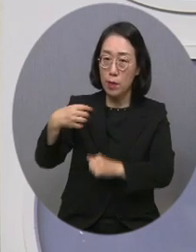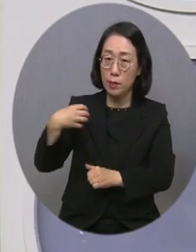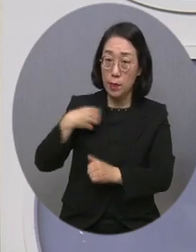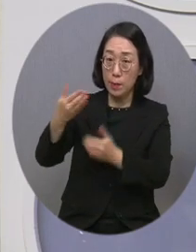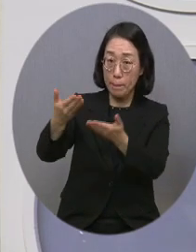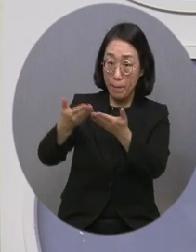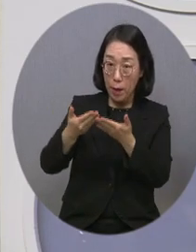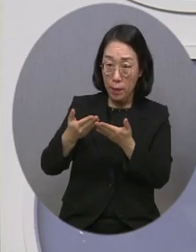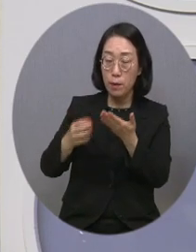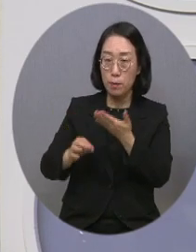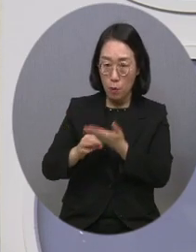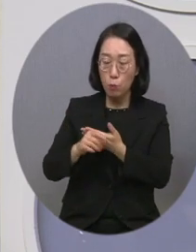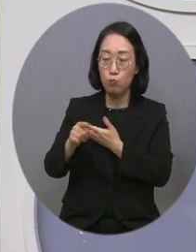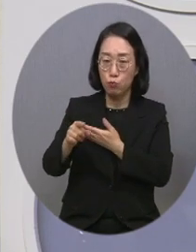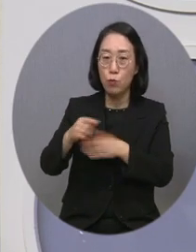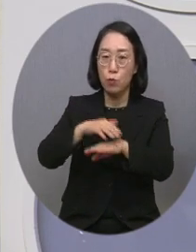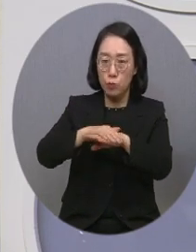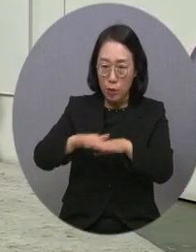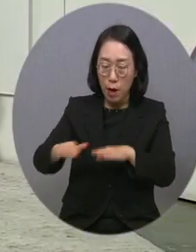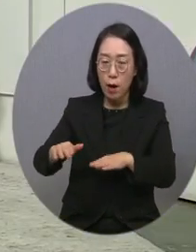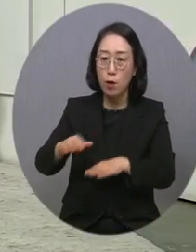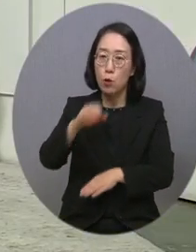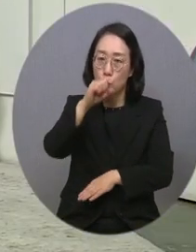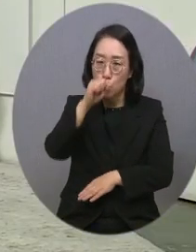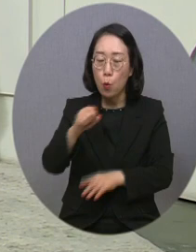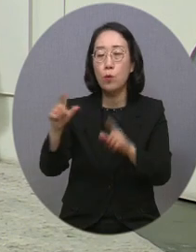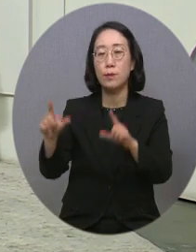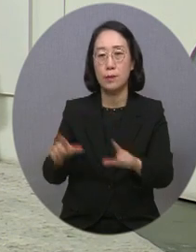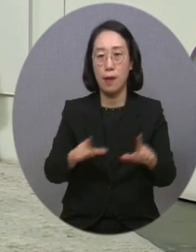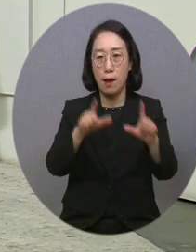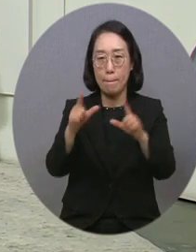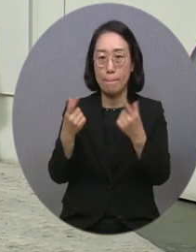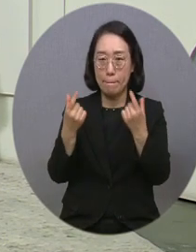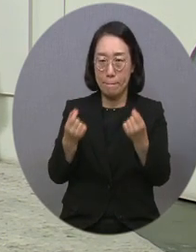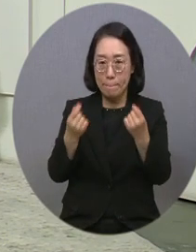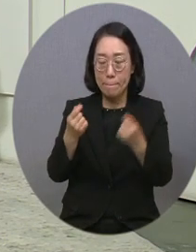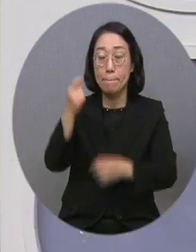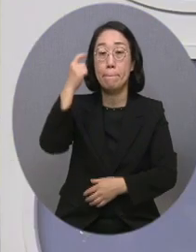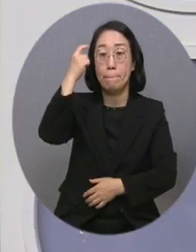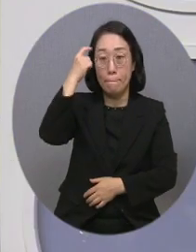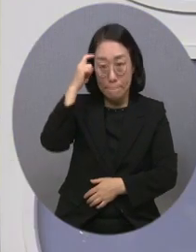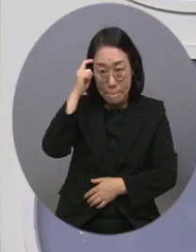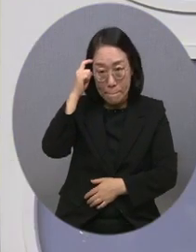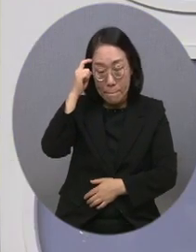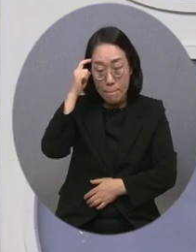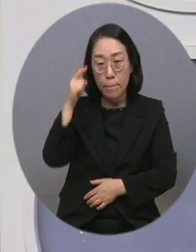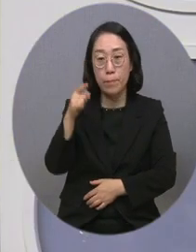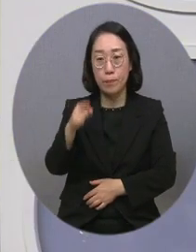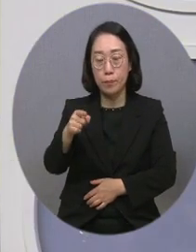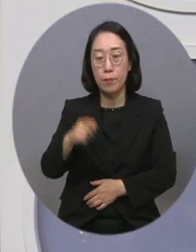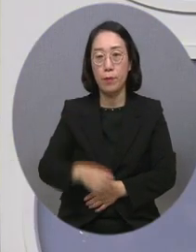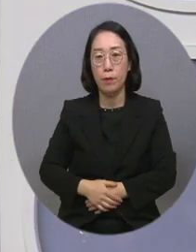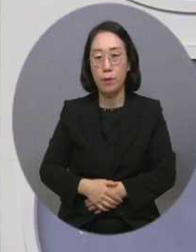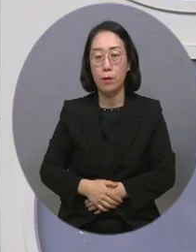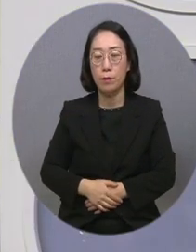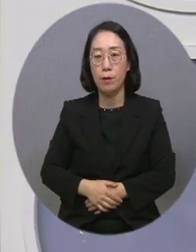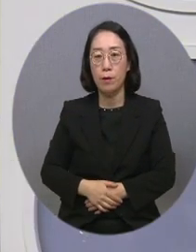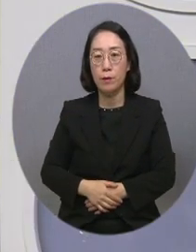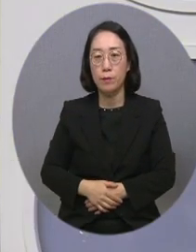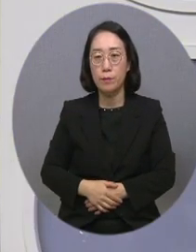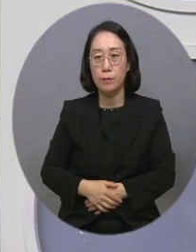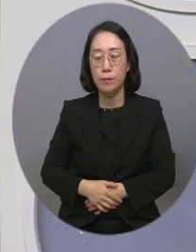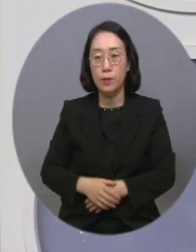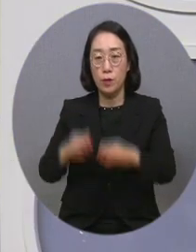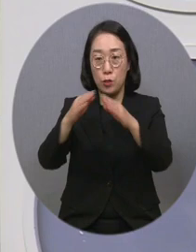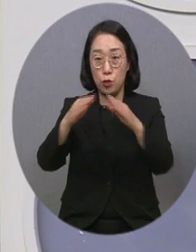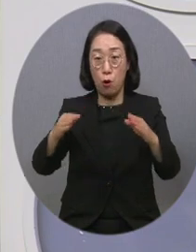사람을 위해서 일하는 게 이제 성공한 삶이다. 이제 제 나름대로 이제 그런 어떤 생각을 하고 있는데 그때 이제 때마침 그